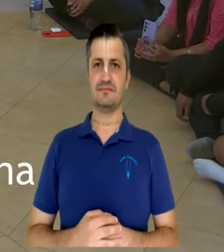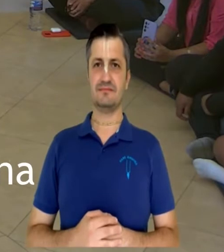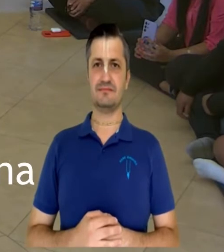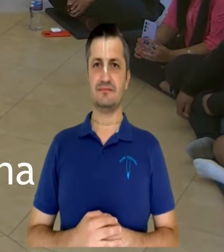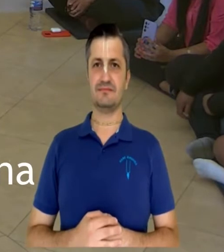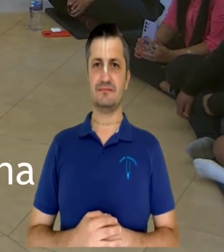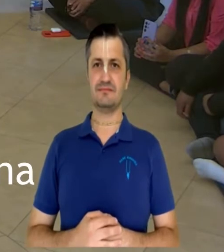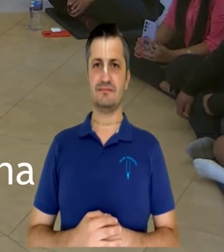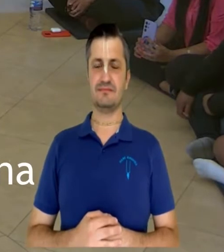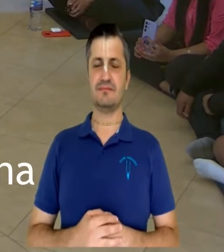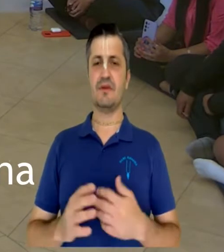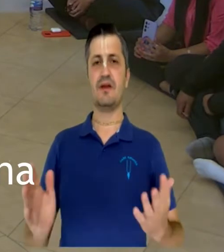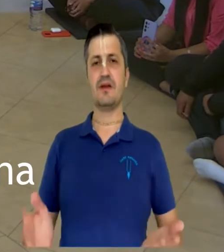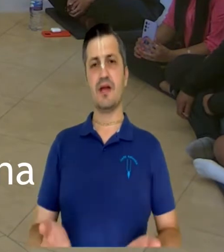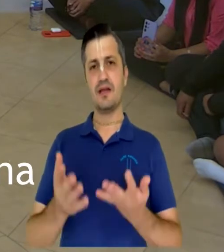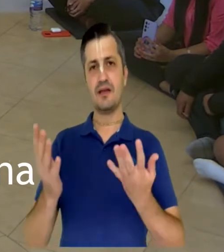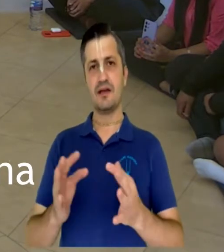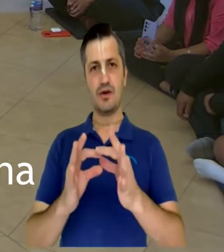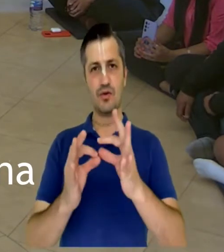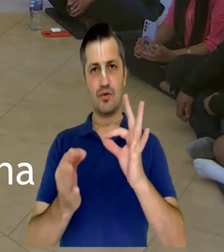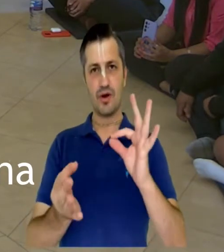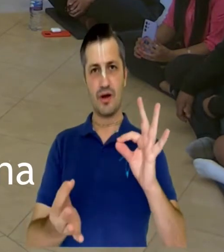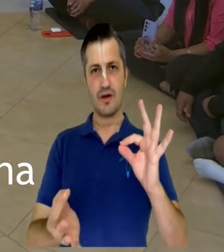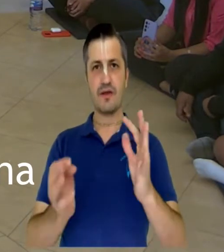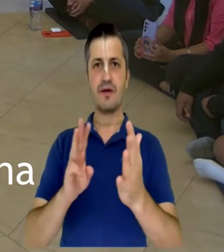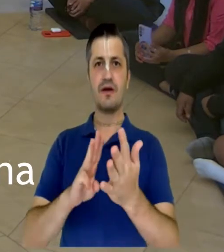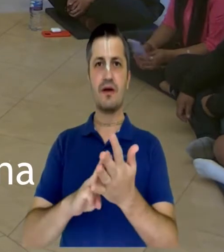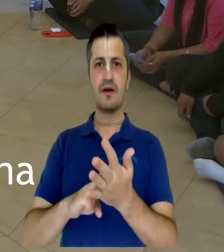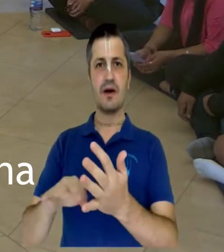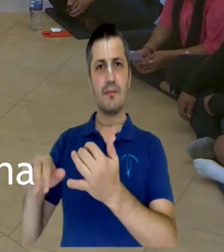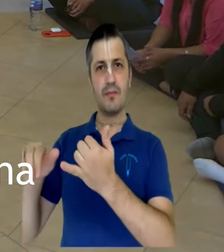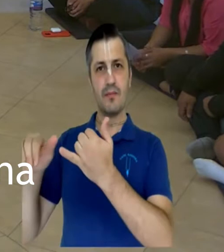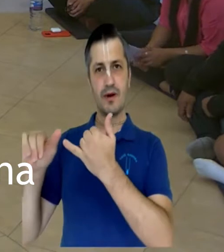जय राधा माधव